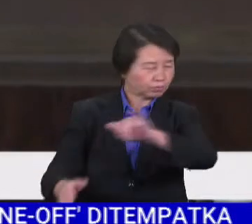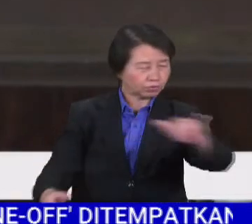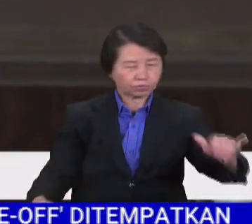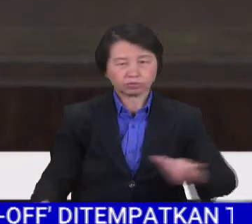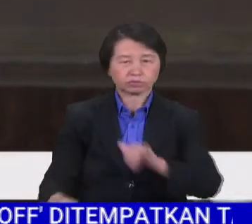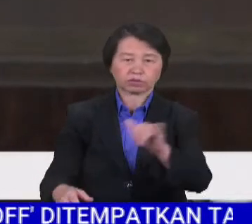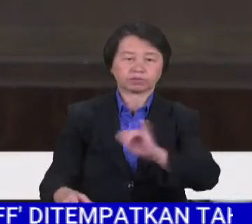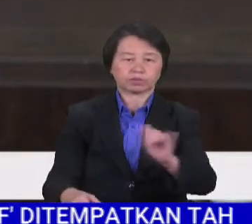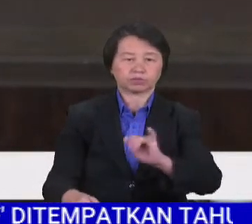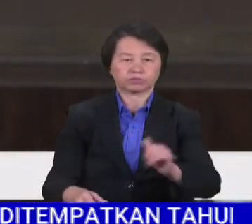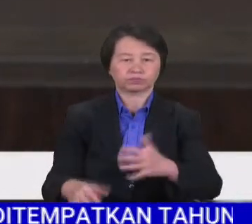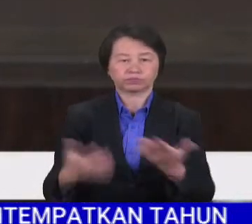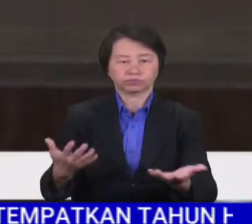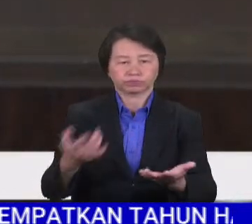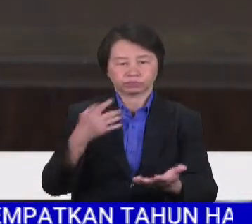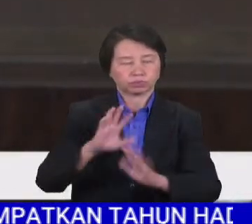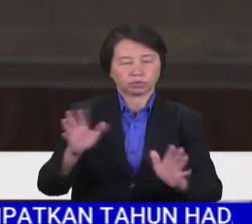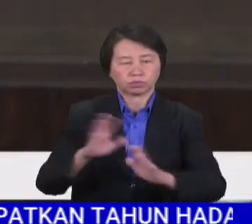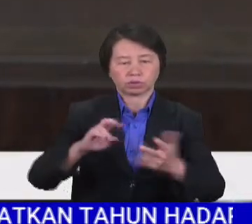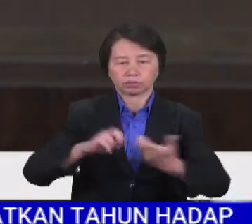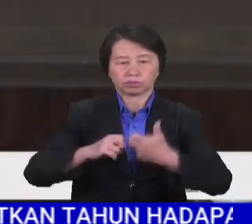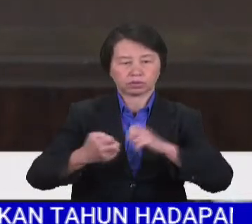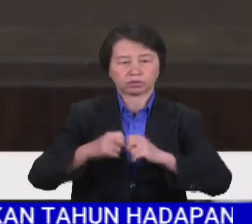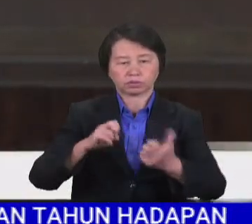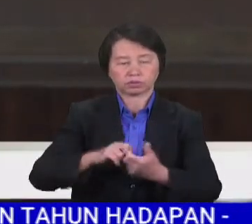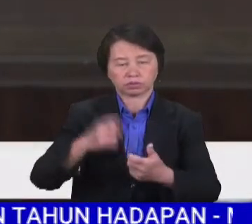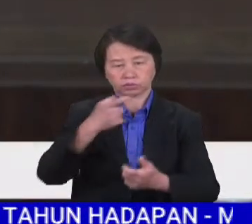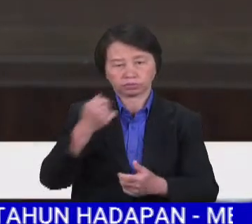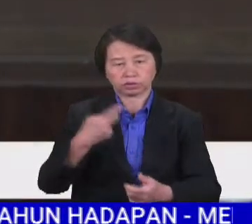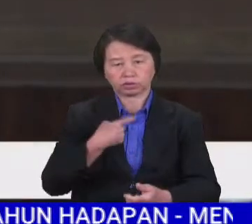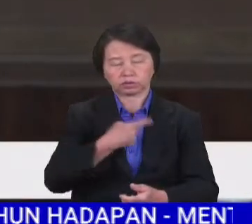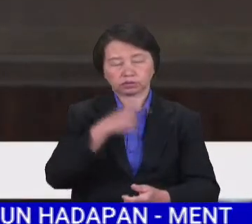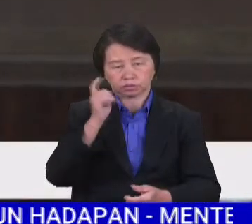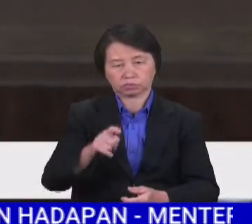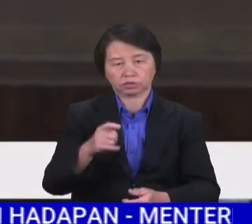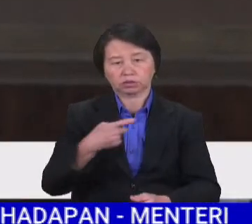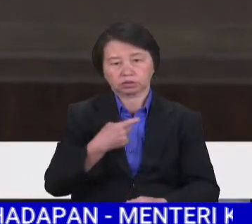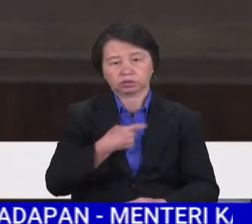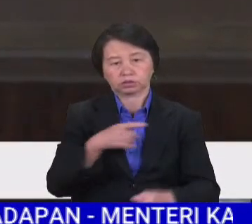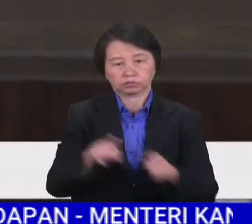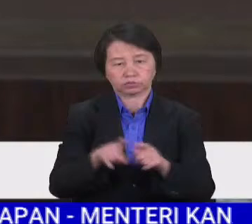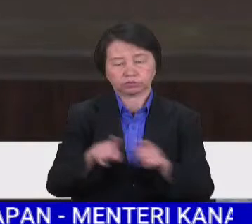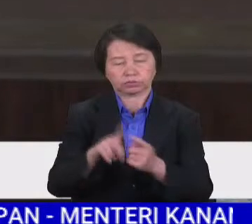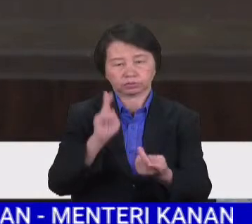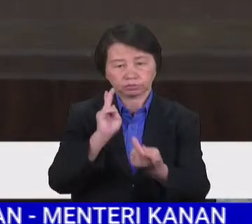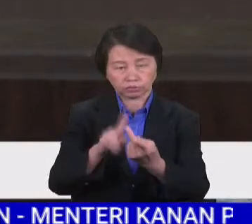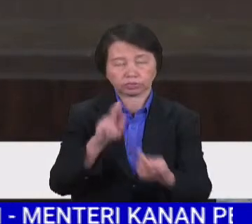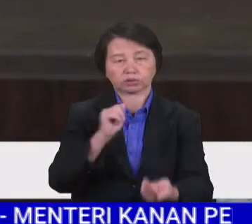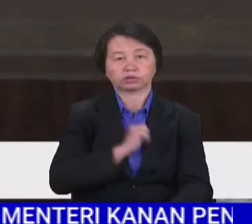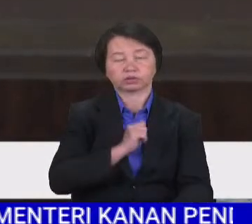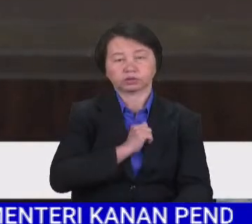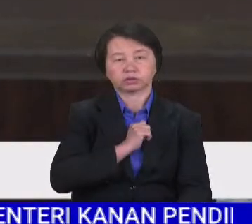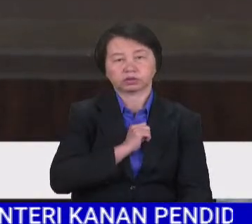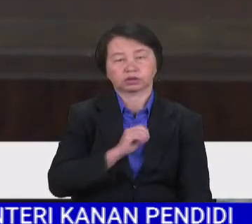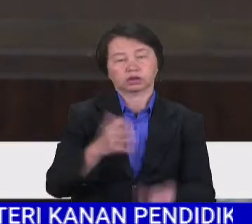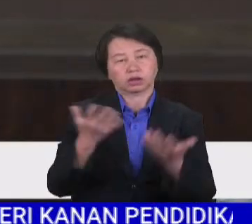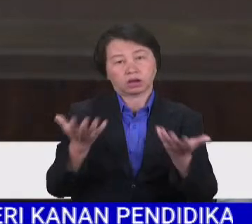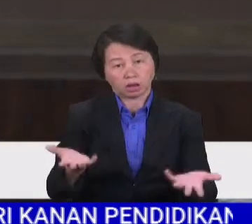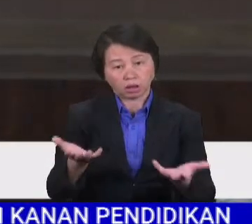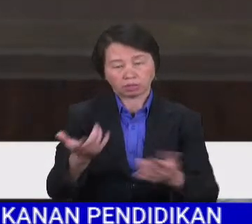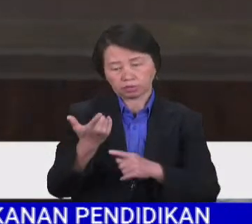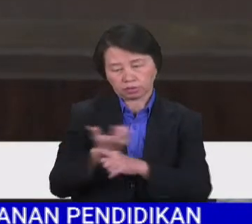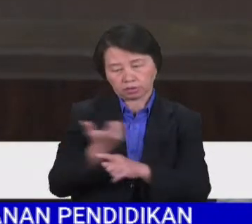dia south-west It bukan jadi masalah sebab we have to kita juga sudah menyesuaikan diri macam mana